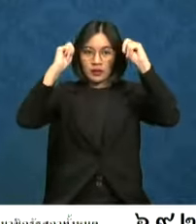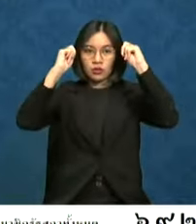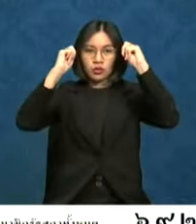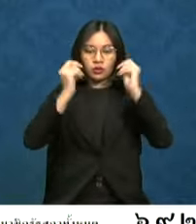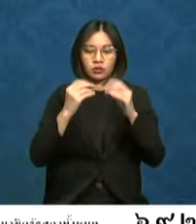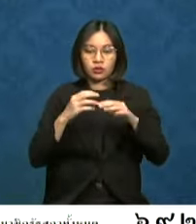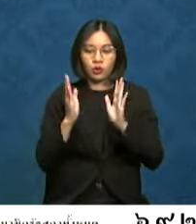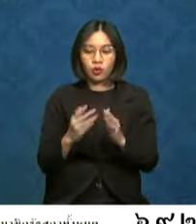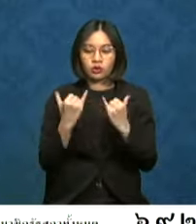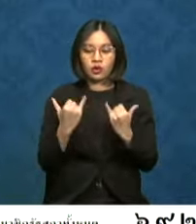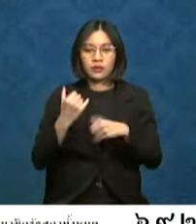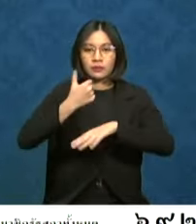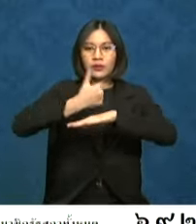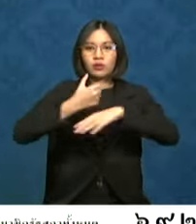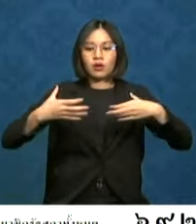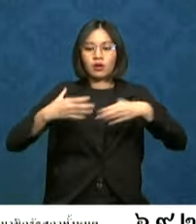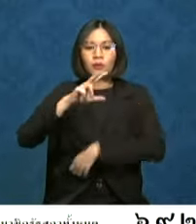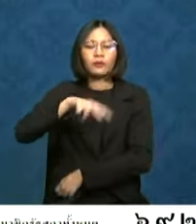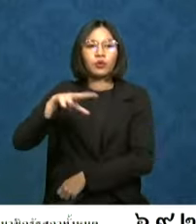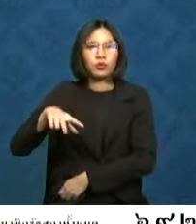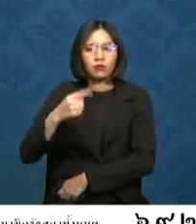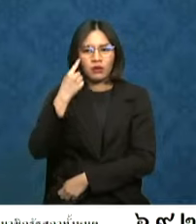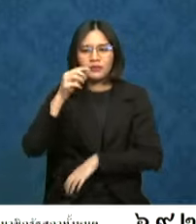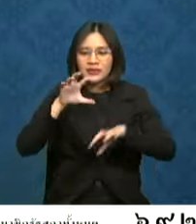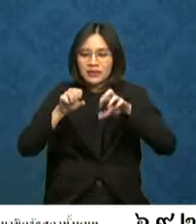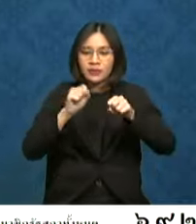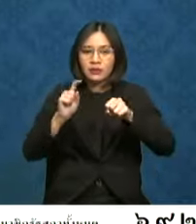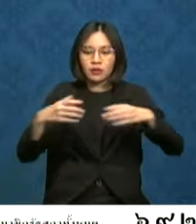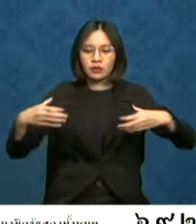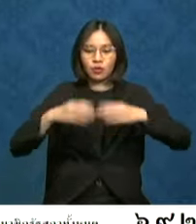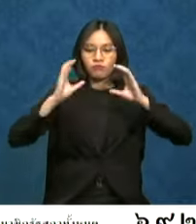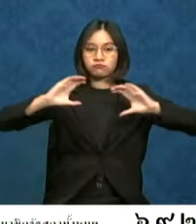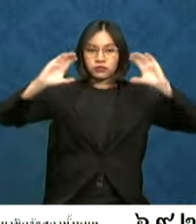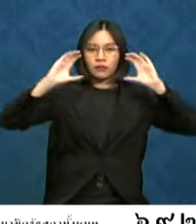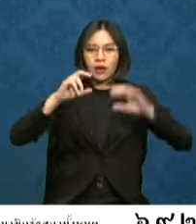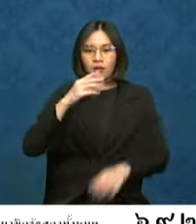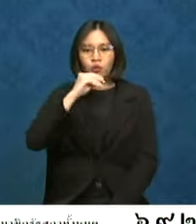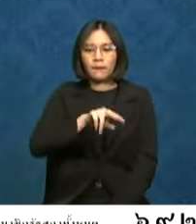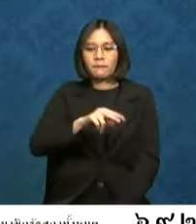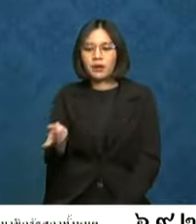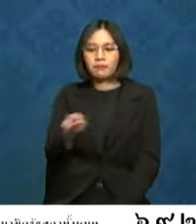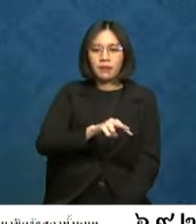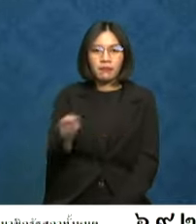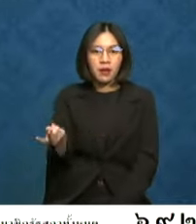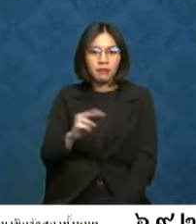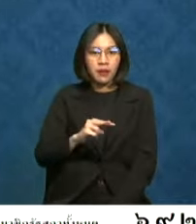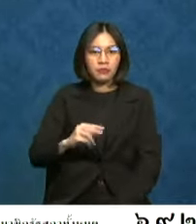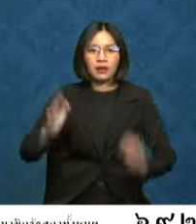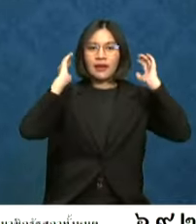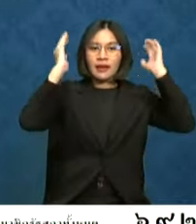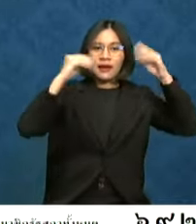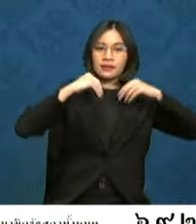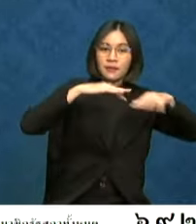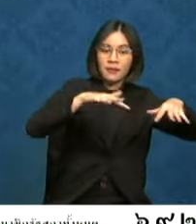คนปจจบเป็นหัวหนาพักผมสงเกตว่าัฐบาลท่านพูดกลบไปกลัมาครับพูดหาเสียง